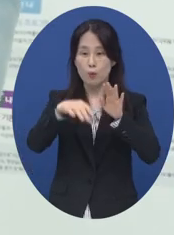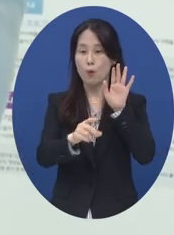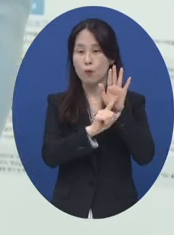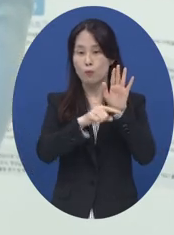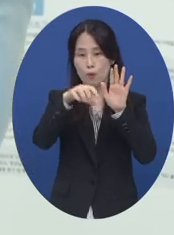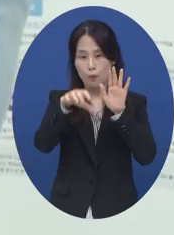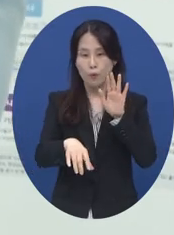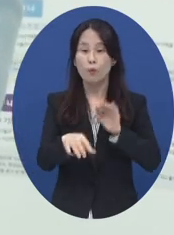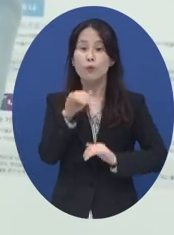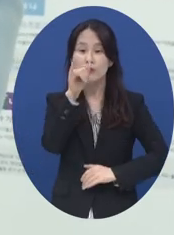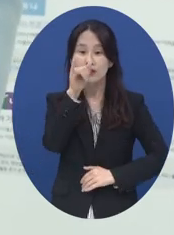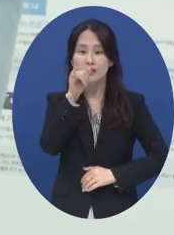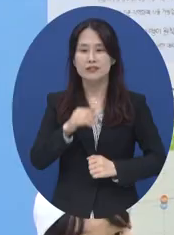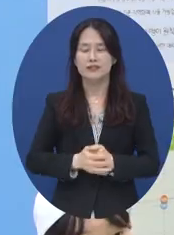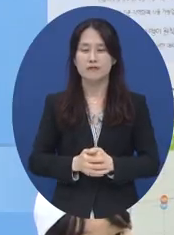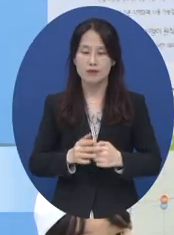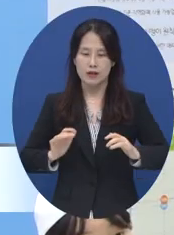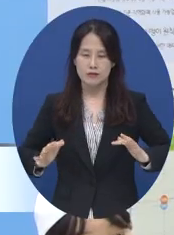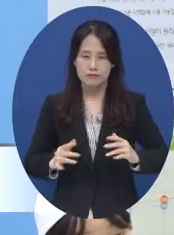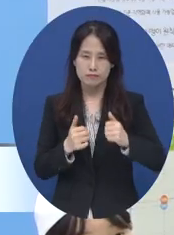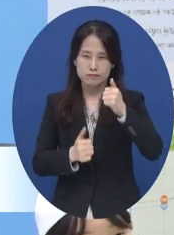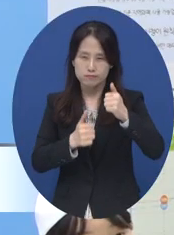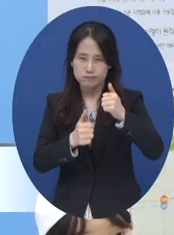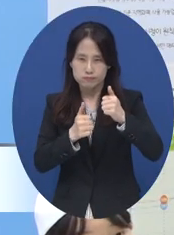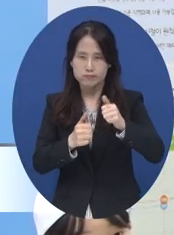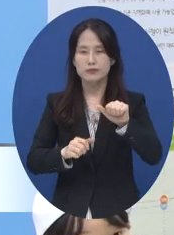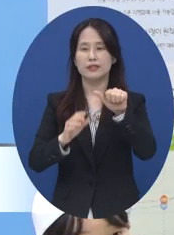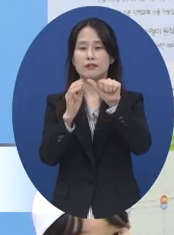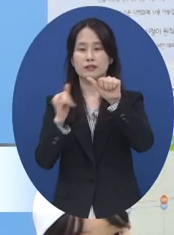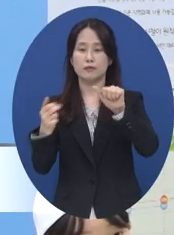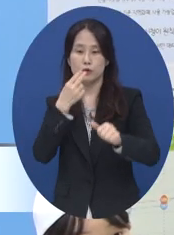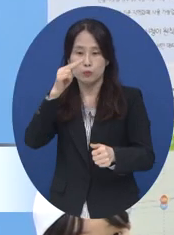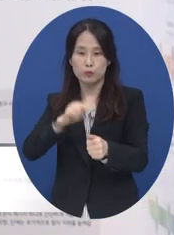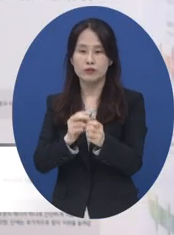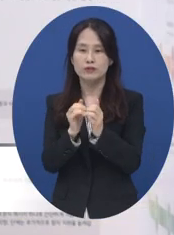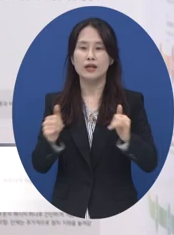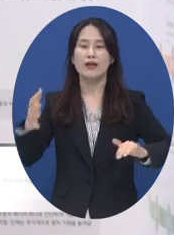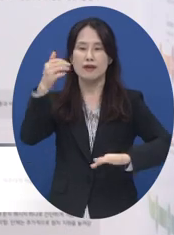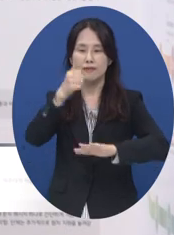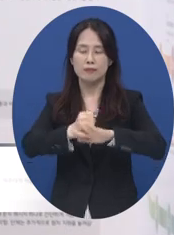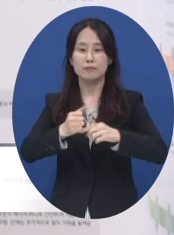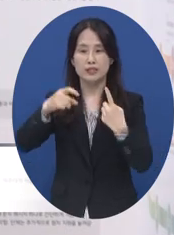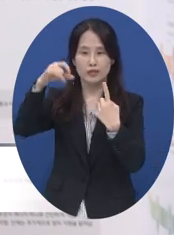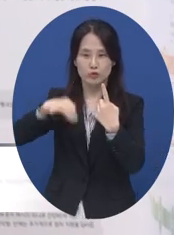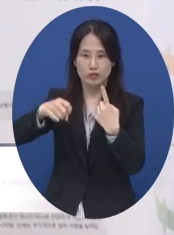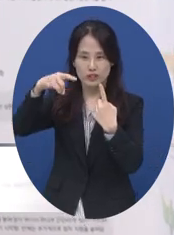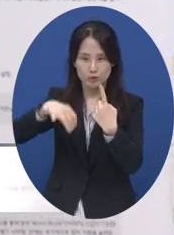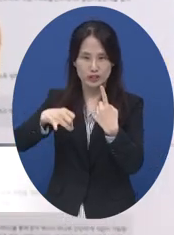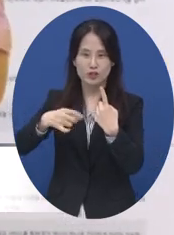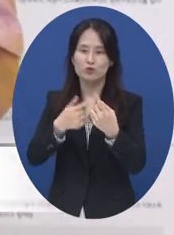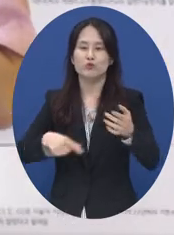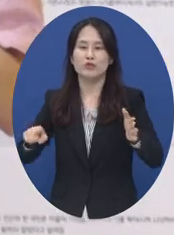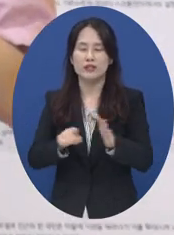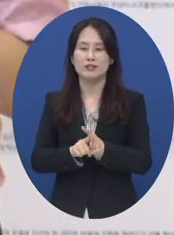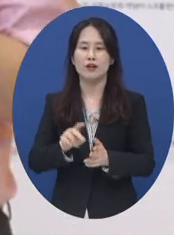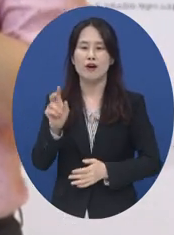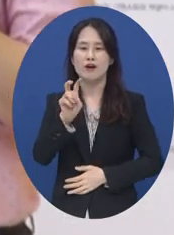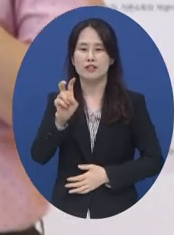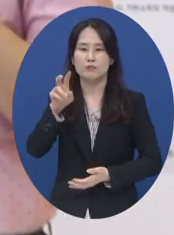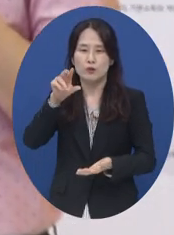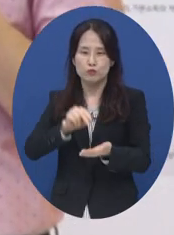기본소득 홍보관에서 챙 되고 치열한 예선전을 거친 5명의 도전자들이 최종 우승자의 자리를 넣고